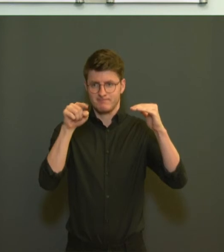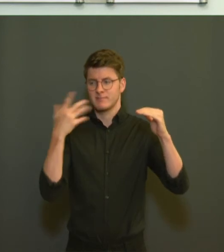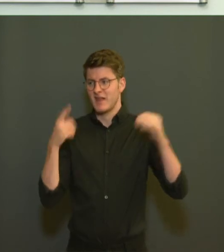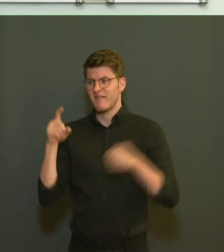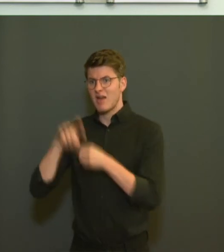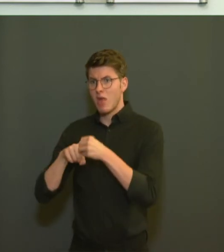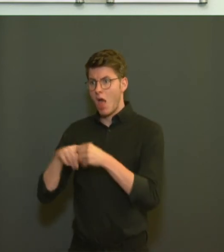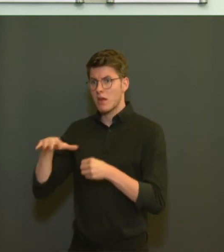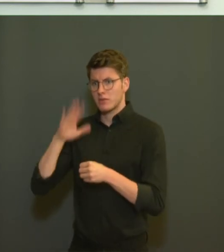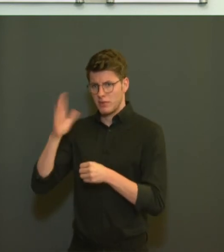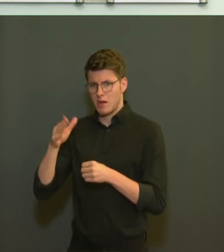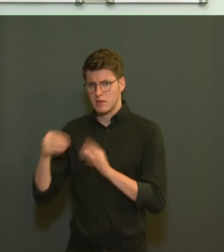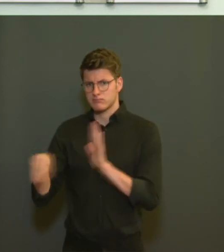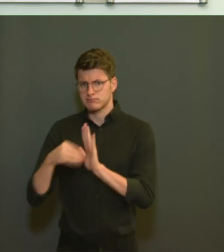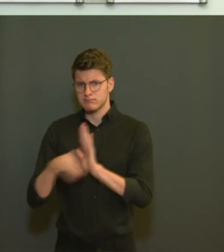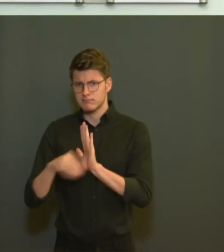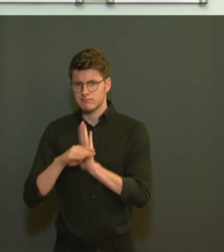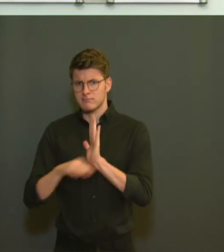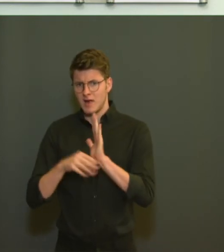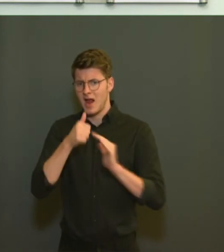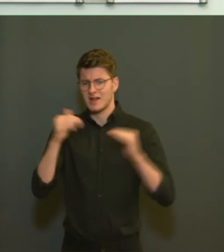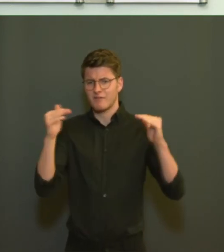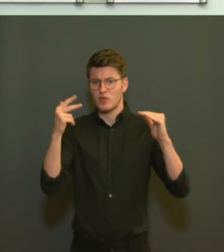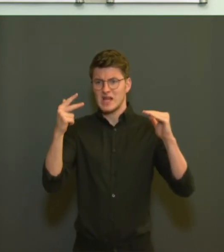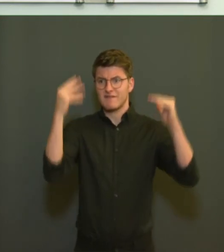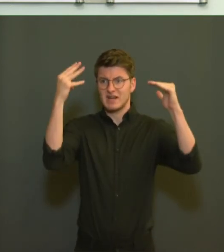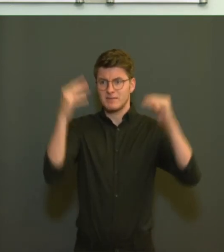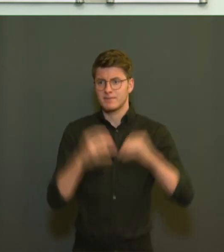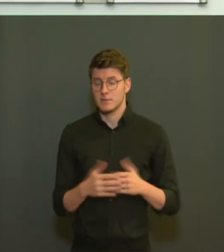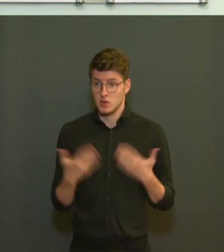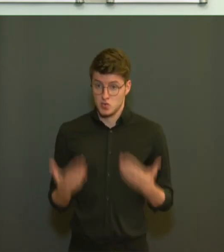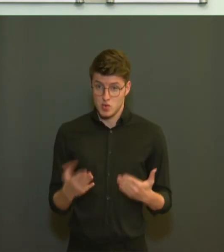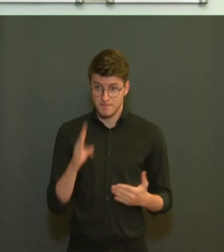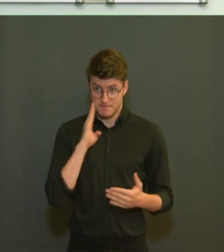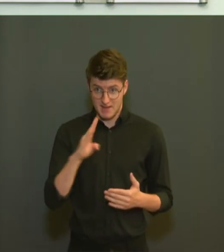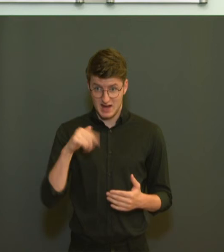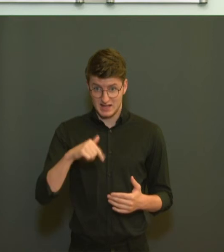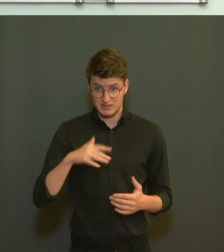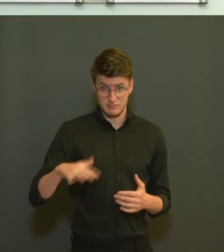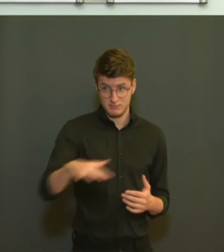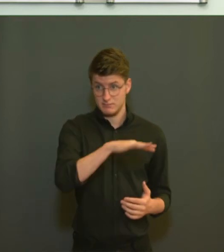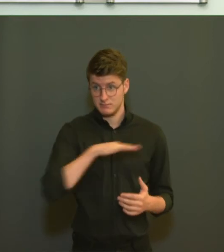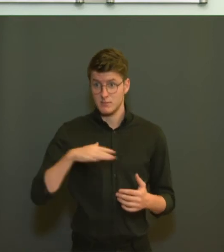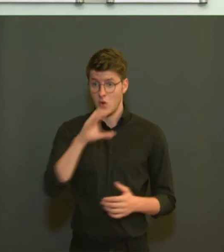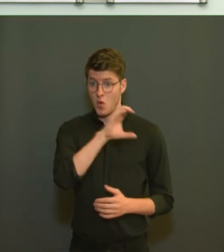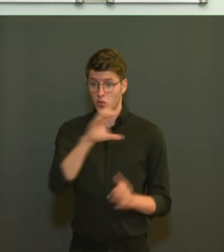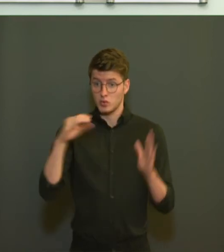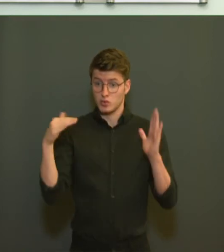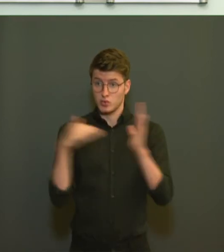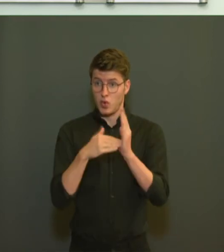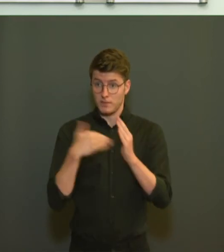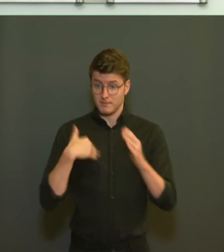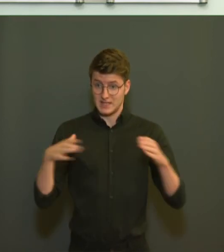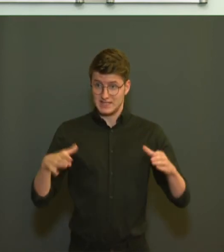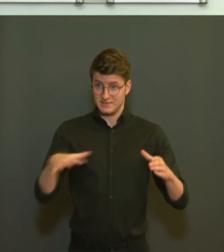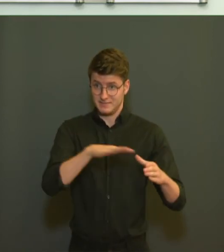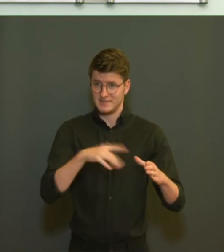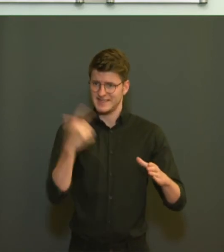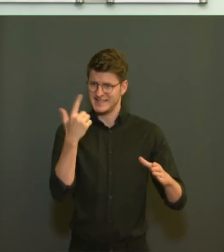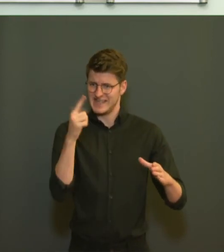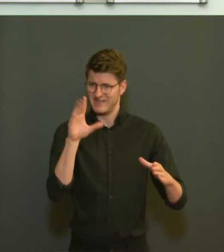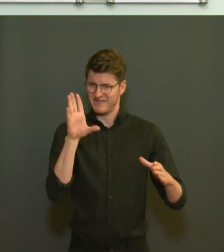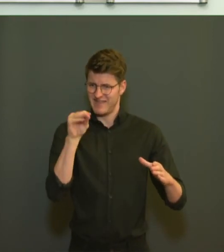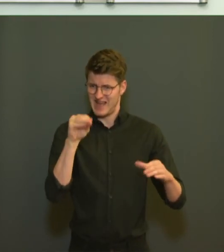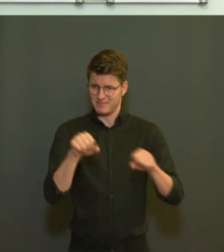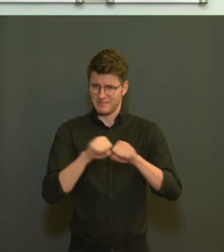Momenteel telt België 57 nieuwe besmettingen per 100.000 inwoners in de voorbije 14 dagen.